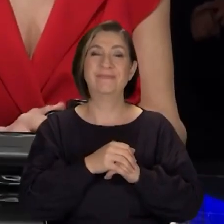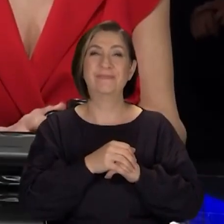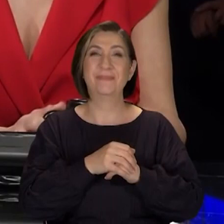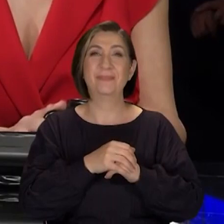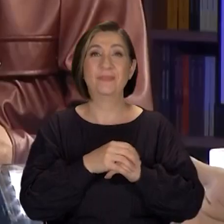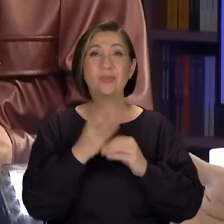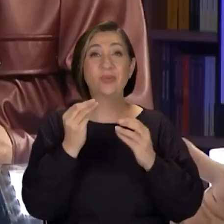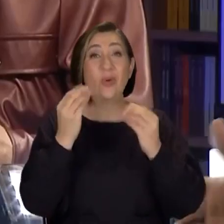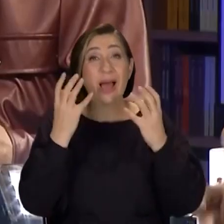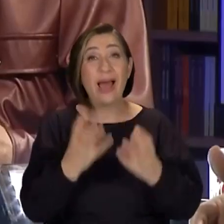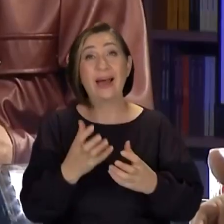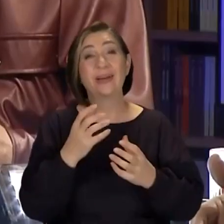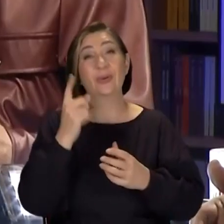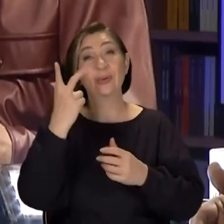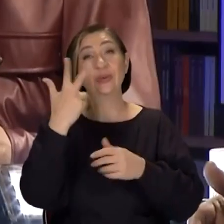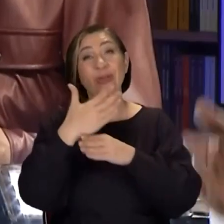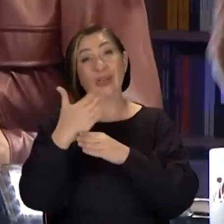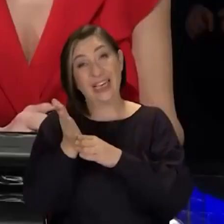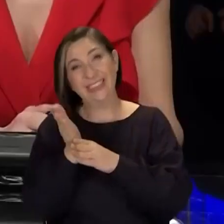Yani çok gayet net. Orada da üç ortağız.